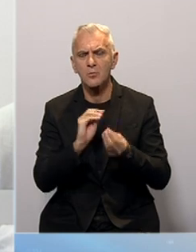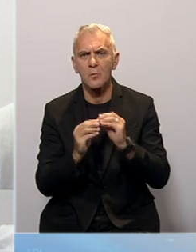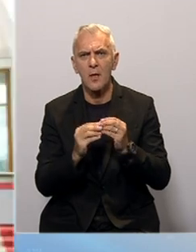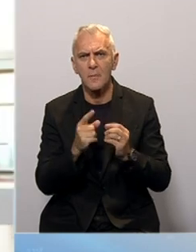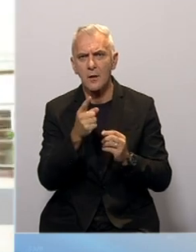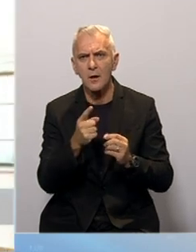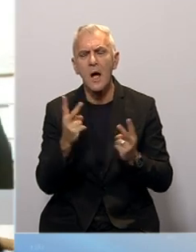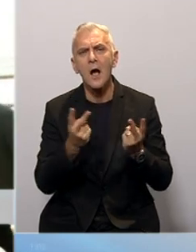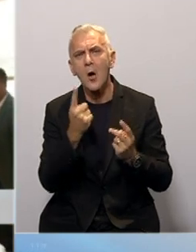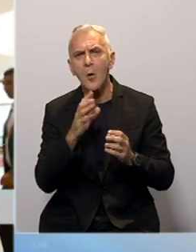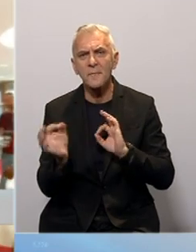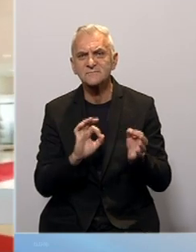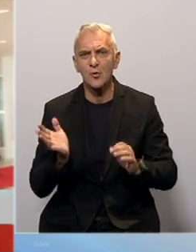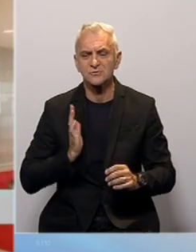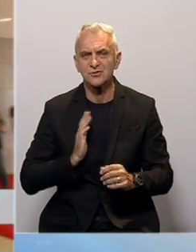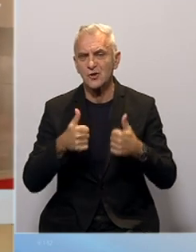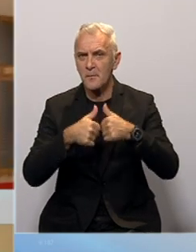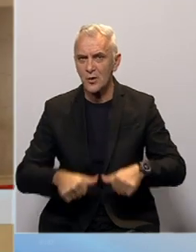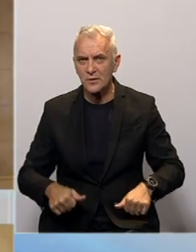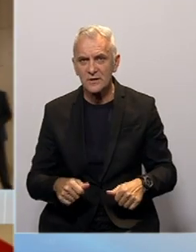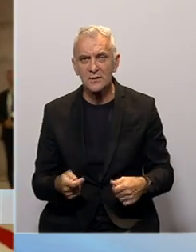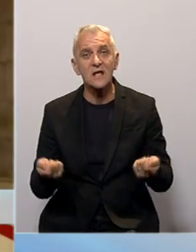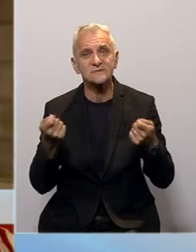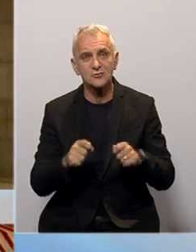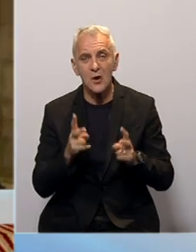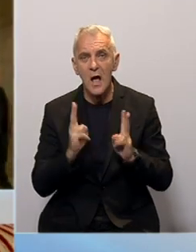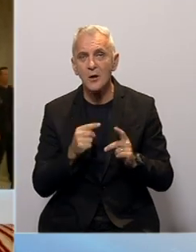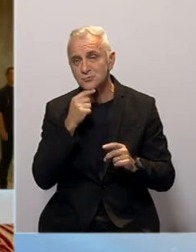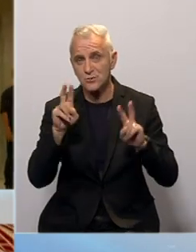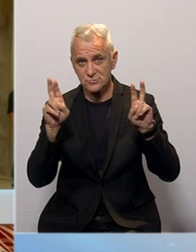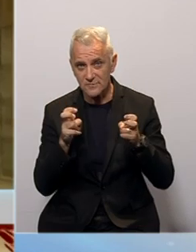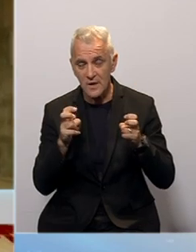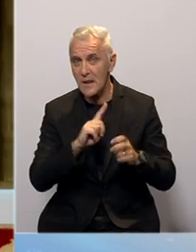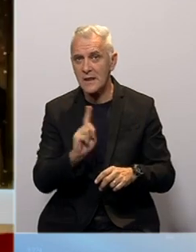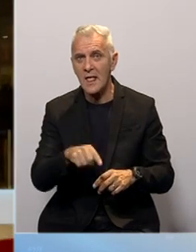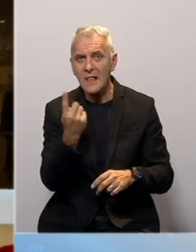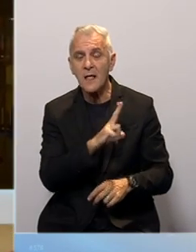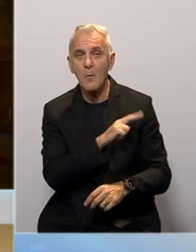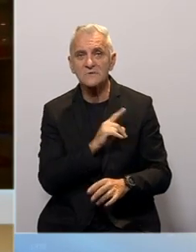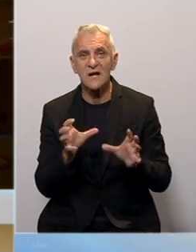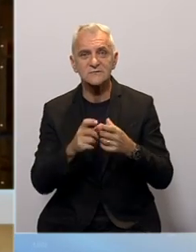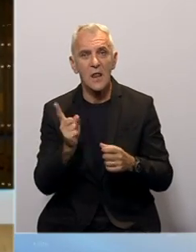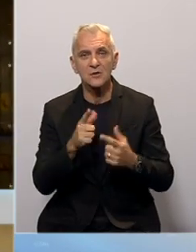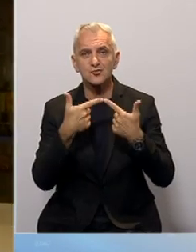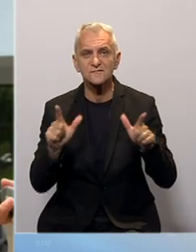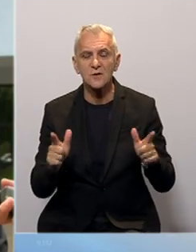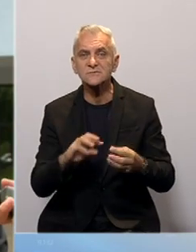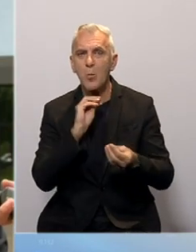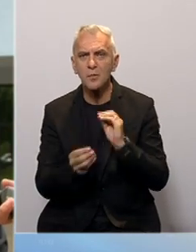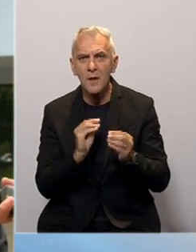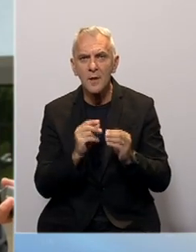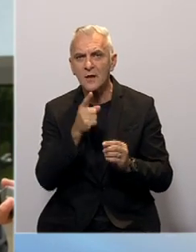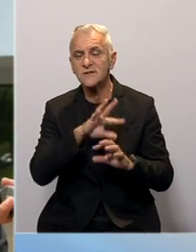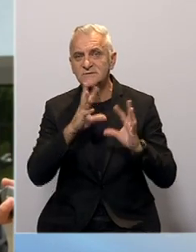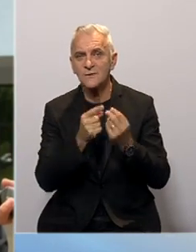mira, kao i da je bezbjednost građana prioritet. Zaključeno je i, kako se navodi, da ni jedna policijska agencija neće dozvoliti incidente, te da